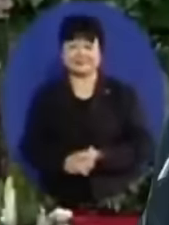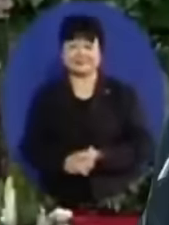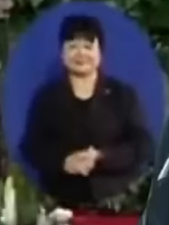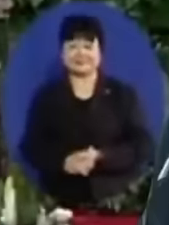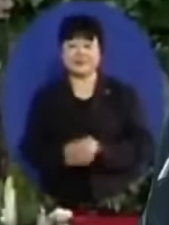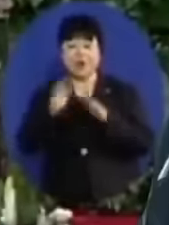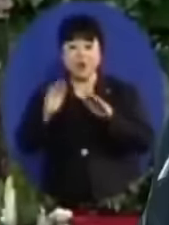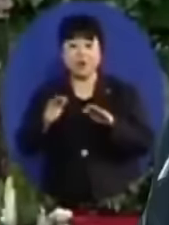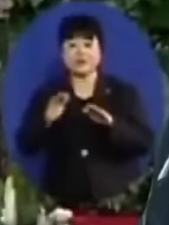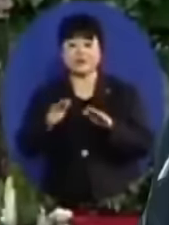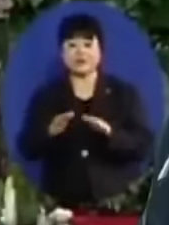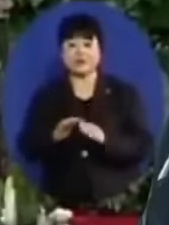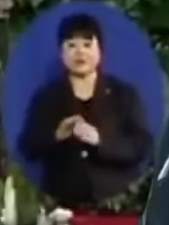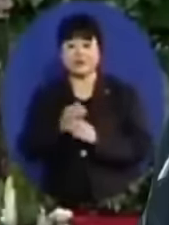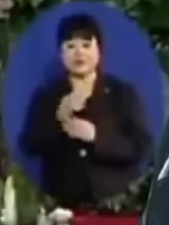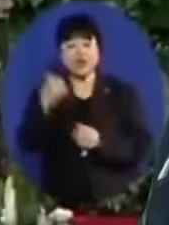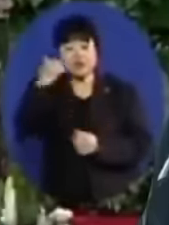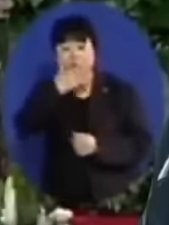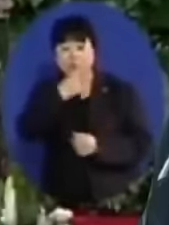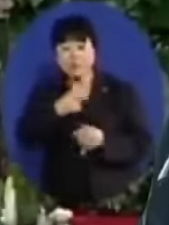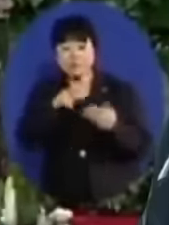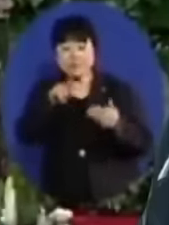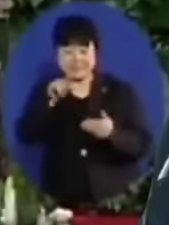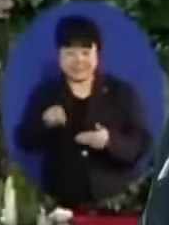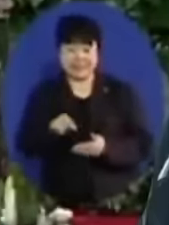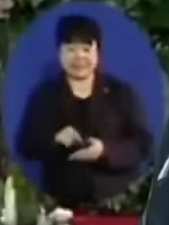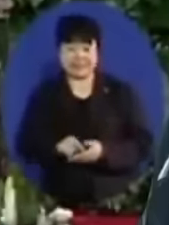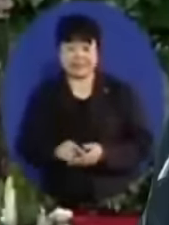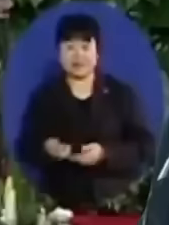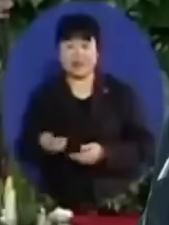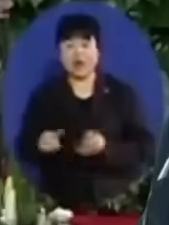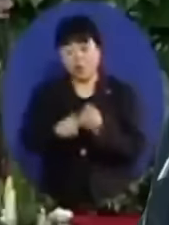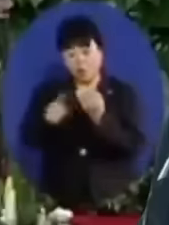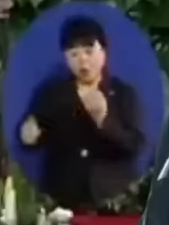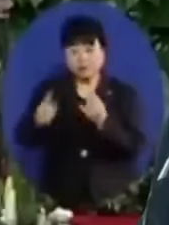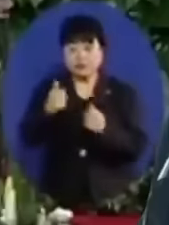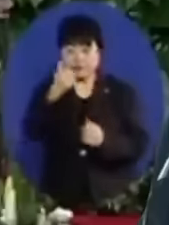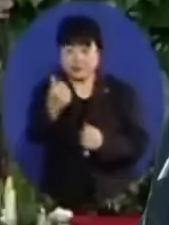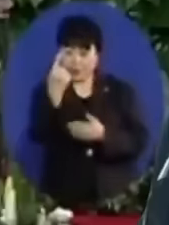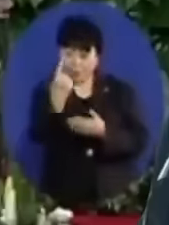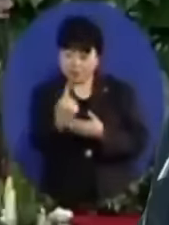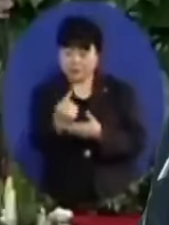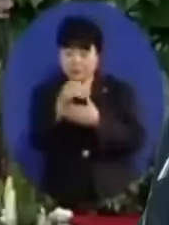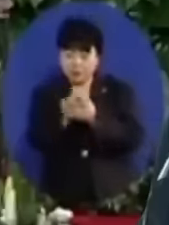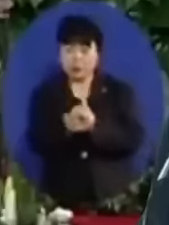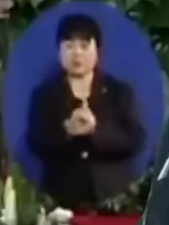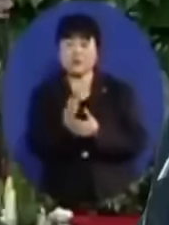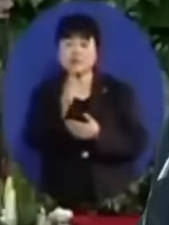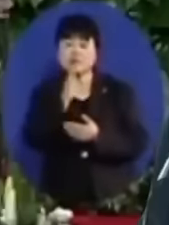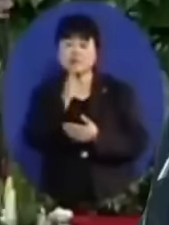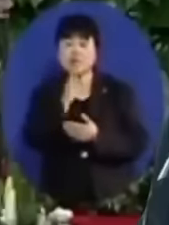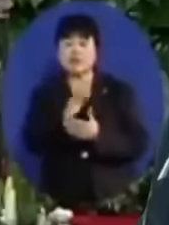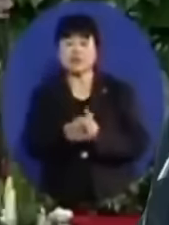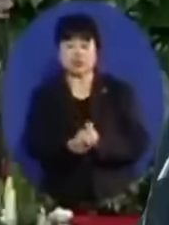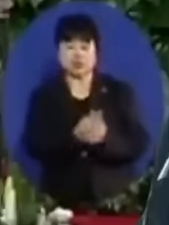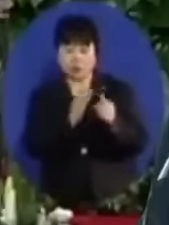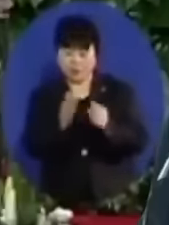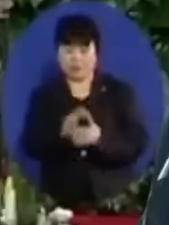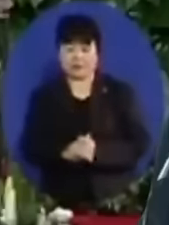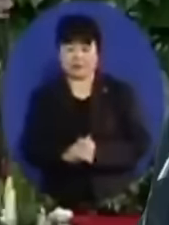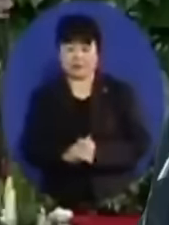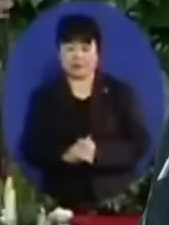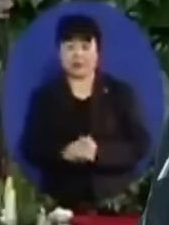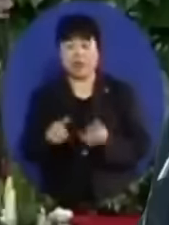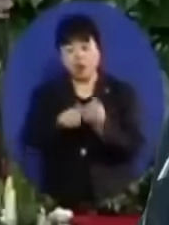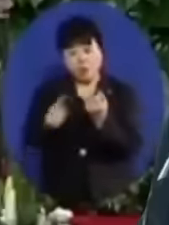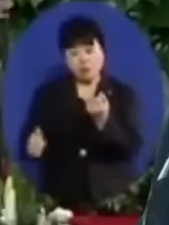우리 오늘 읽은 성경 말씀 누가복음 18장에 과부가 재판장 앞에 나와 하는 기도가 바로 이런 기도의 순서였습니다. 그